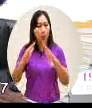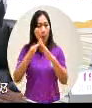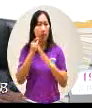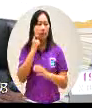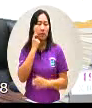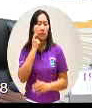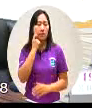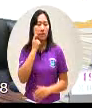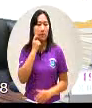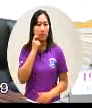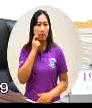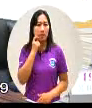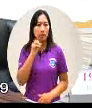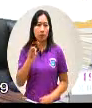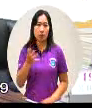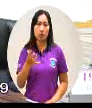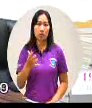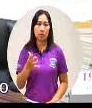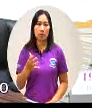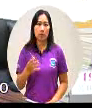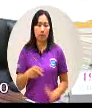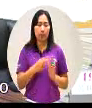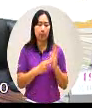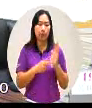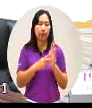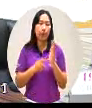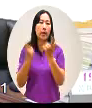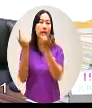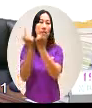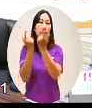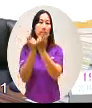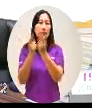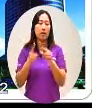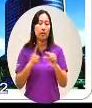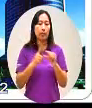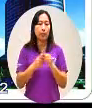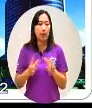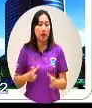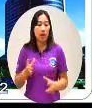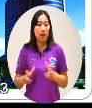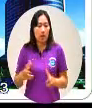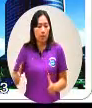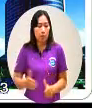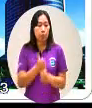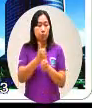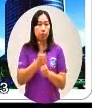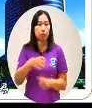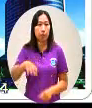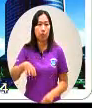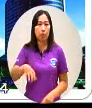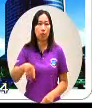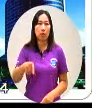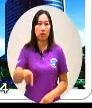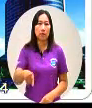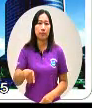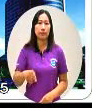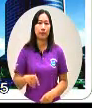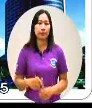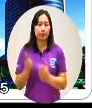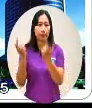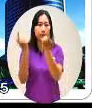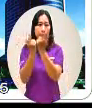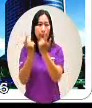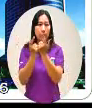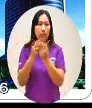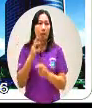咱来举一个例啦，这台北的中油总部吼，这个金花局长、蓝局长，你听一下吼。咱伫台北的松